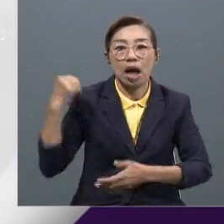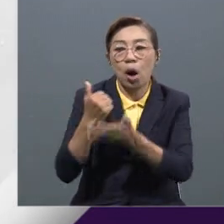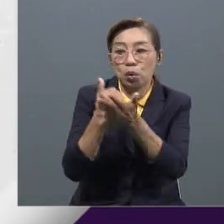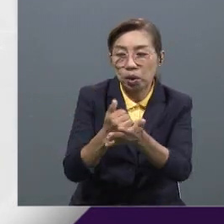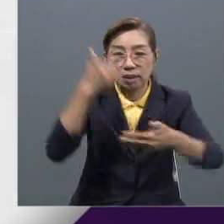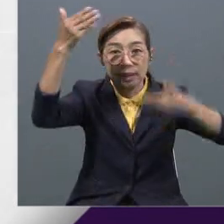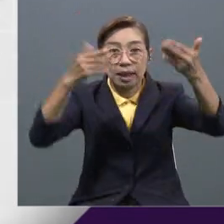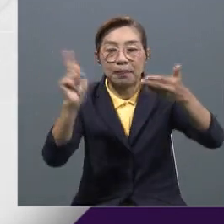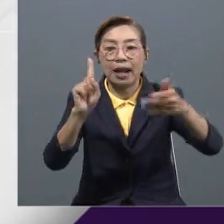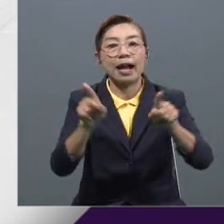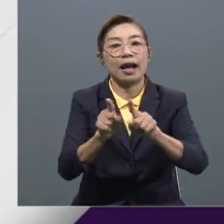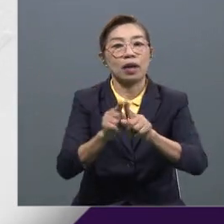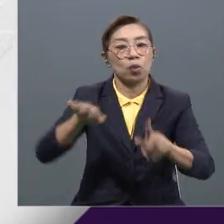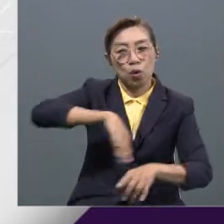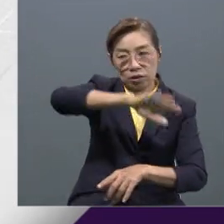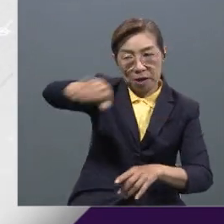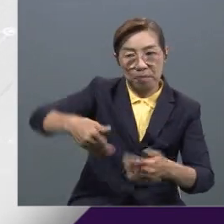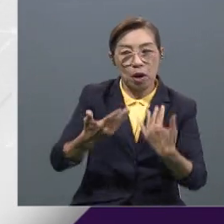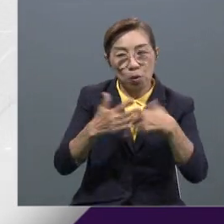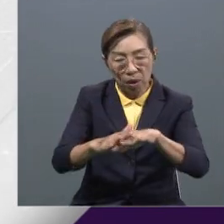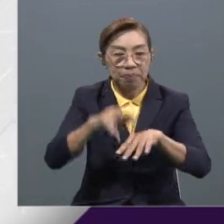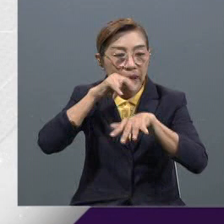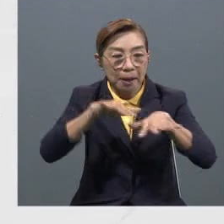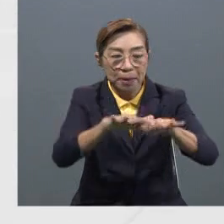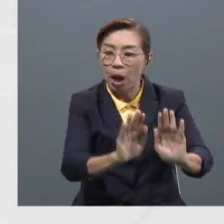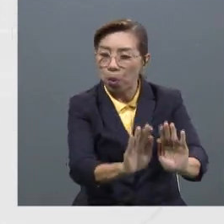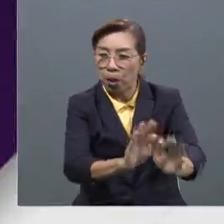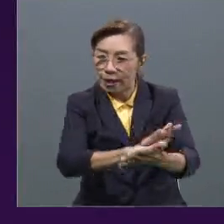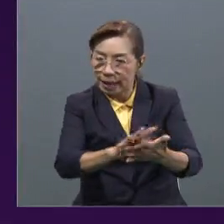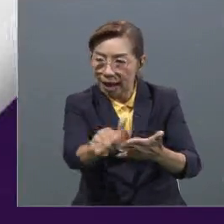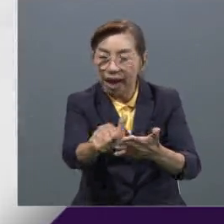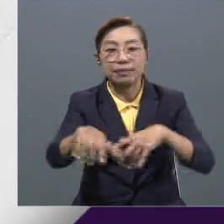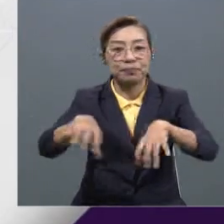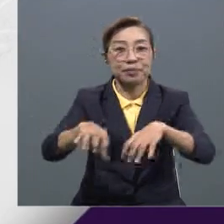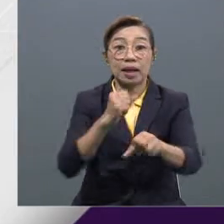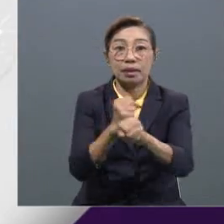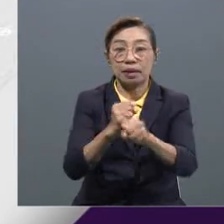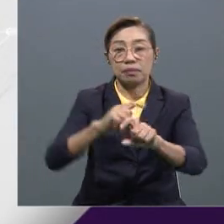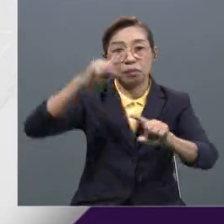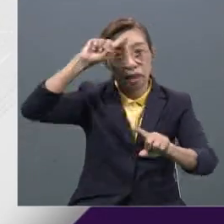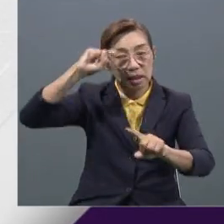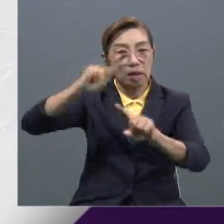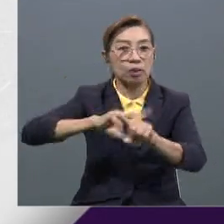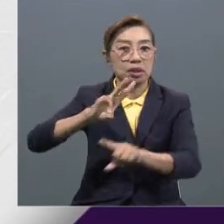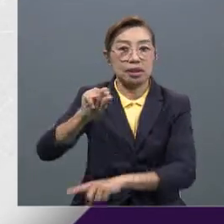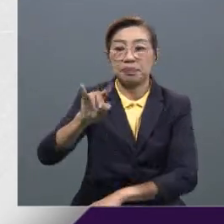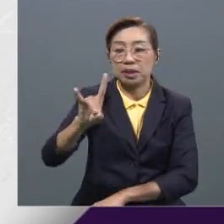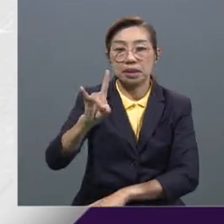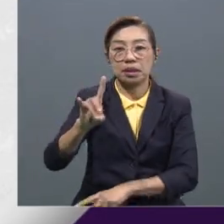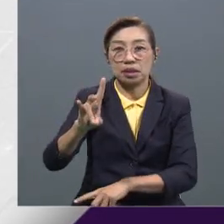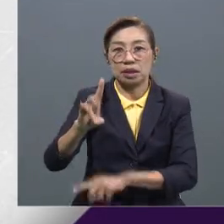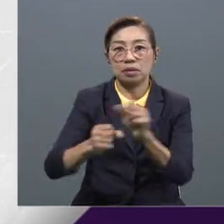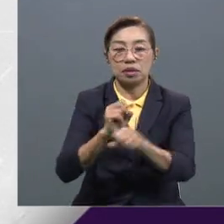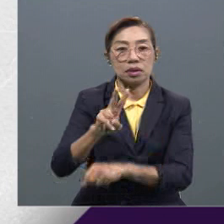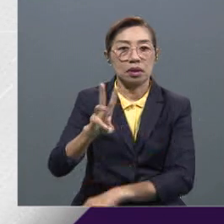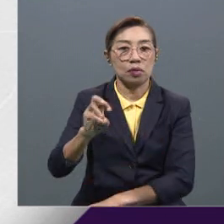72พรรษารวมใจพักร่วมพิทักษ์สายน้ำปราณบุรีวันเสาร์ที่27กรกฎาคม 2567เวลา